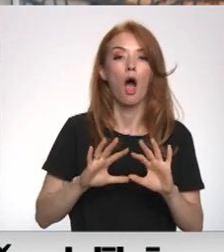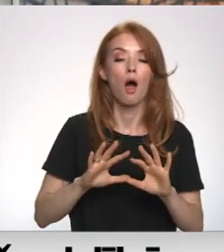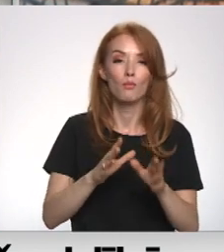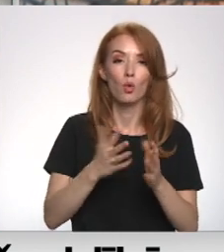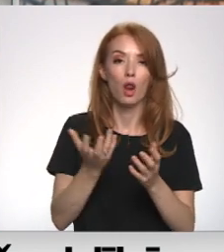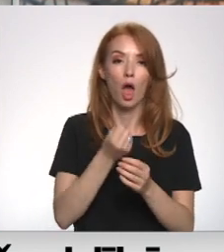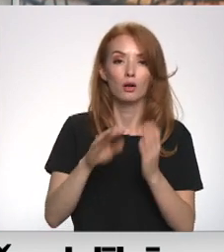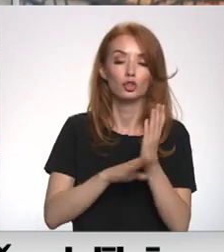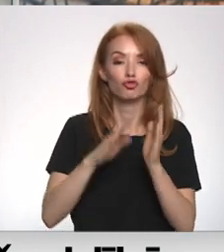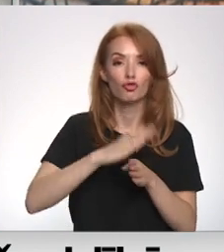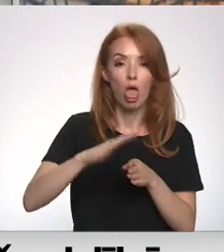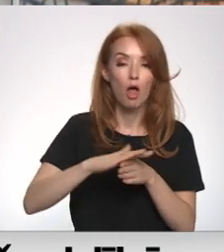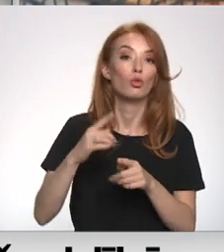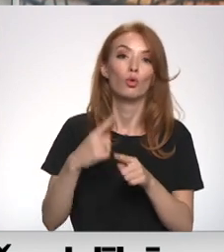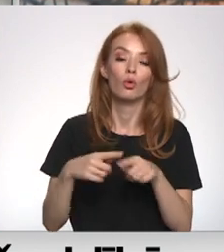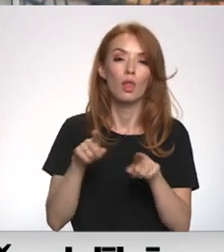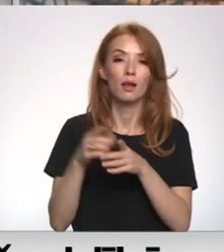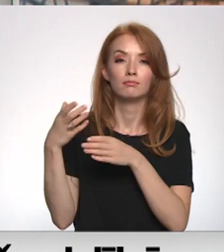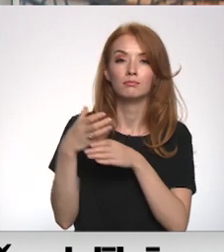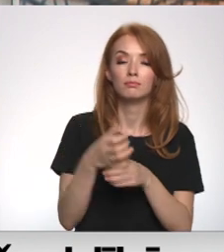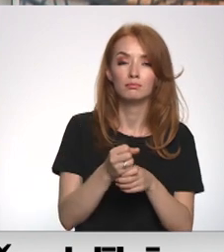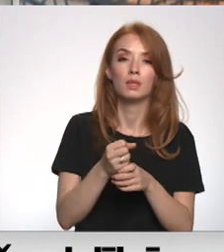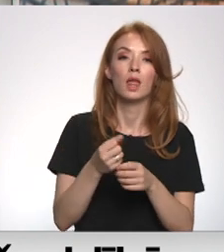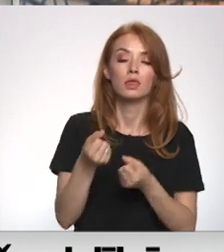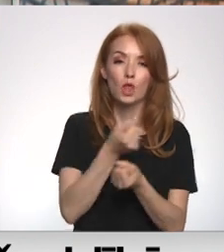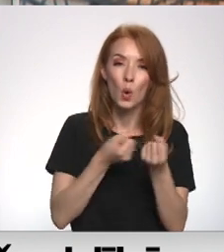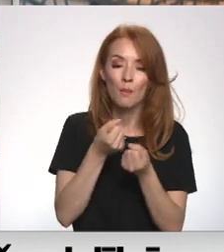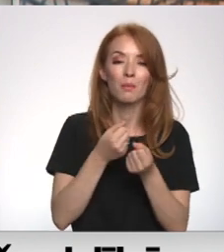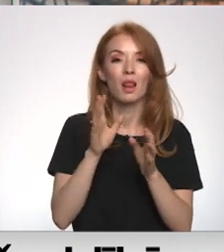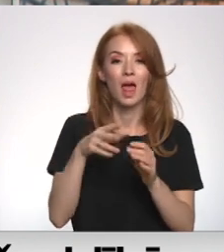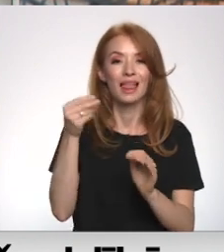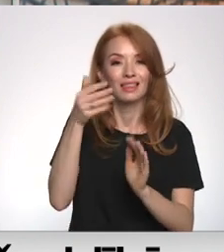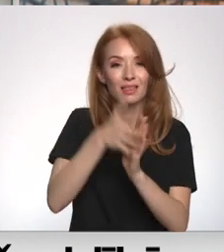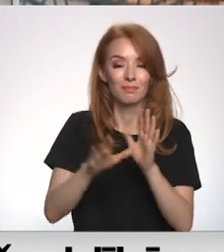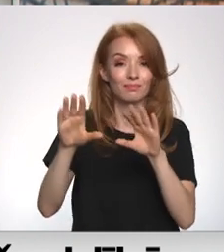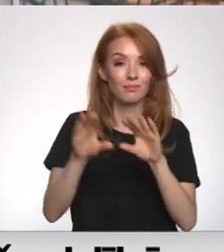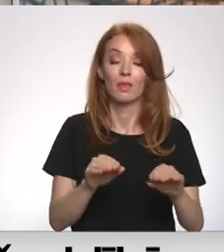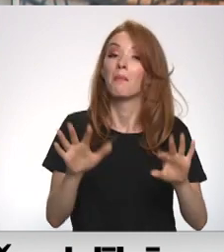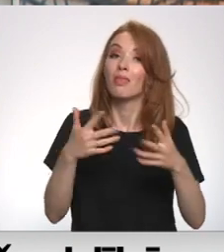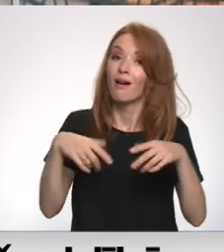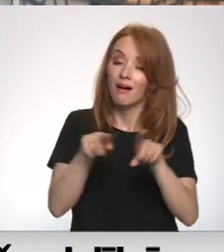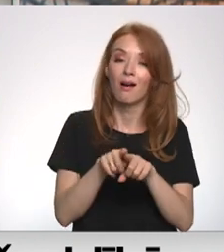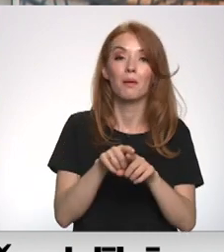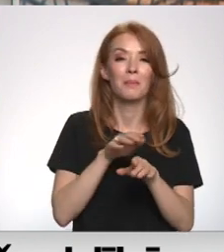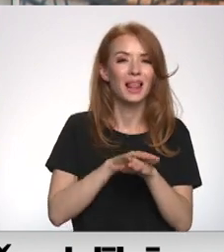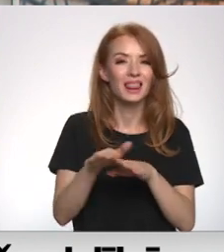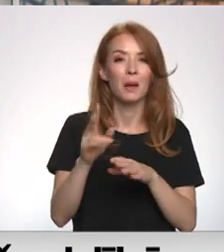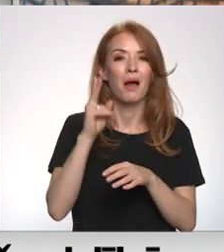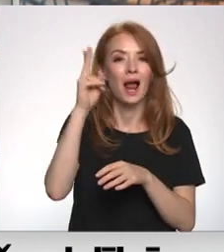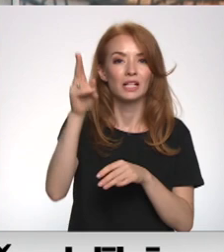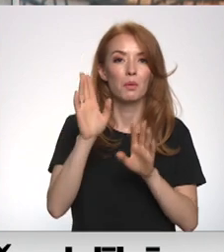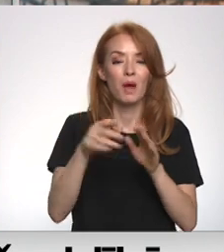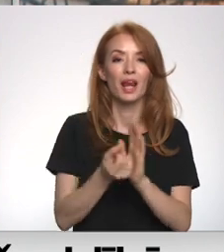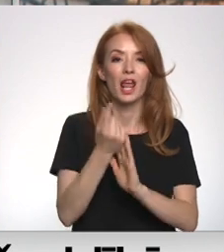īstenot arī citi taupības pasākumi, lai samazinātu energoresursu patēriņu un izmaksas. Vienlaikus tiek norādīts, ka pilnīgas pārliecības